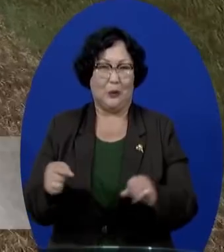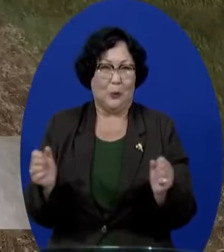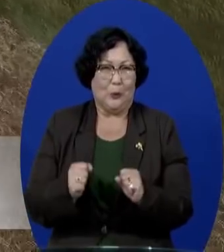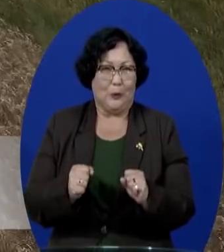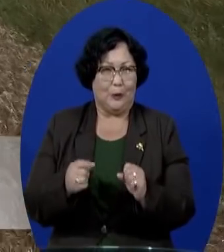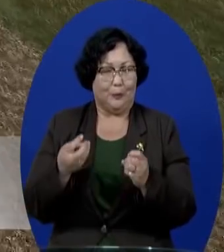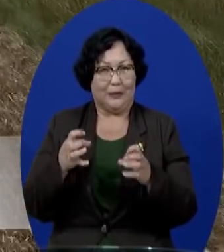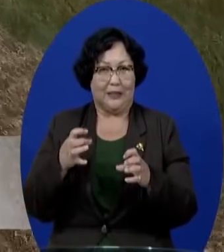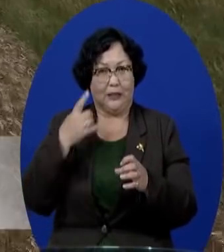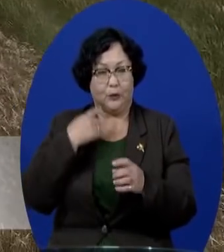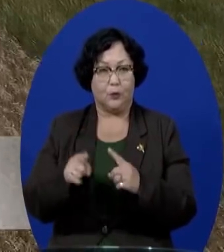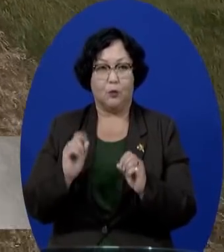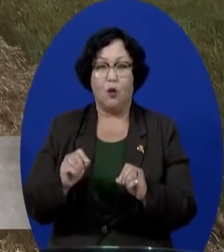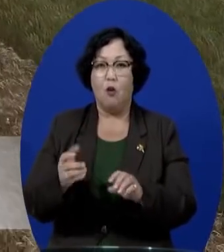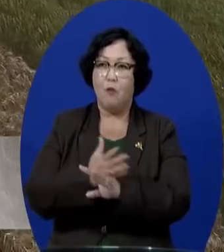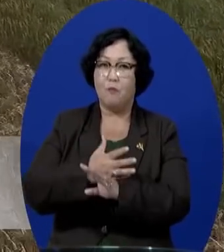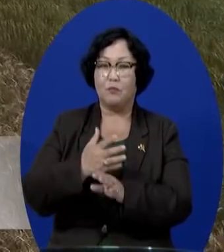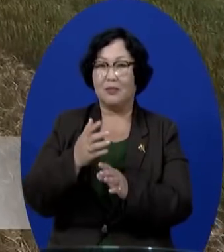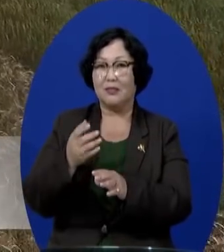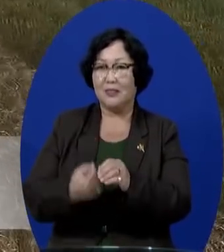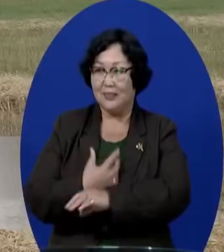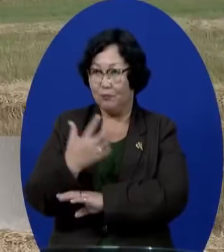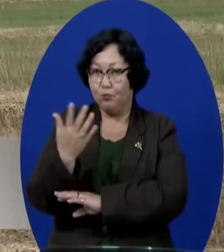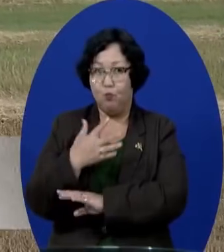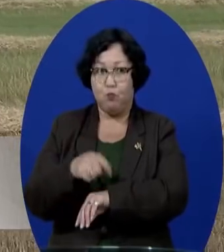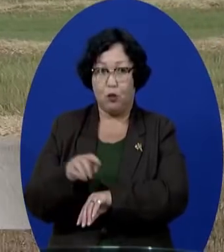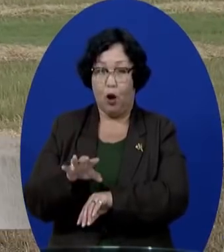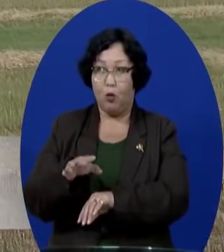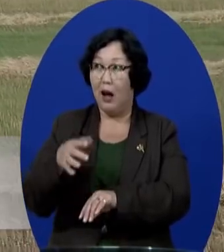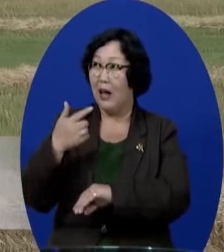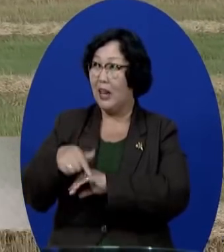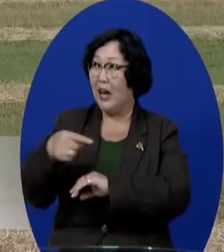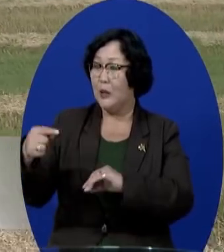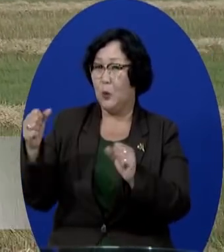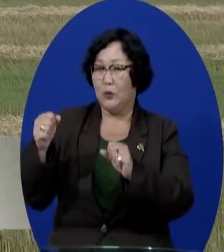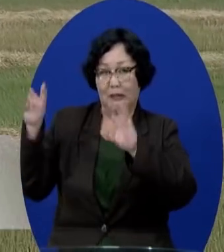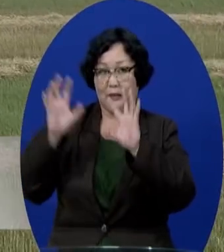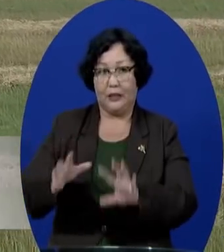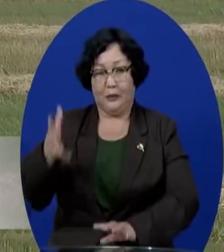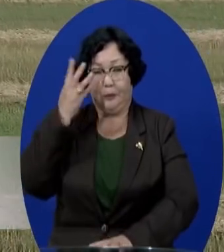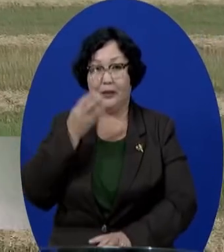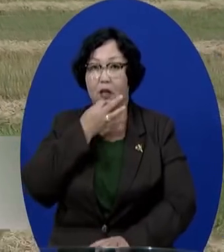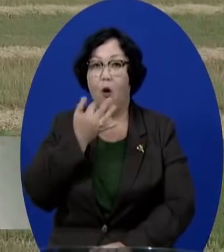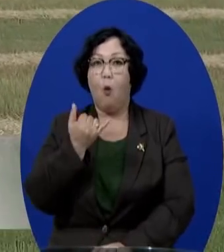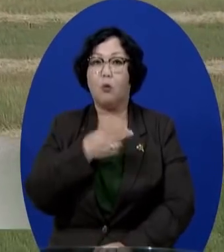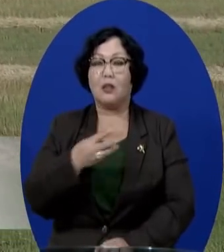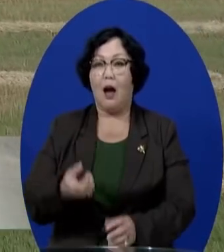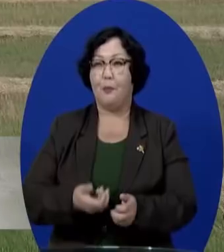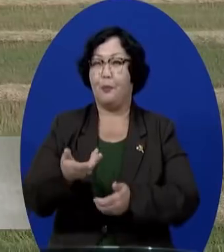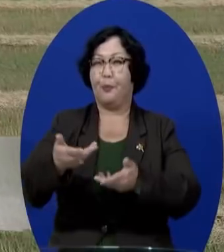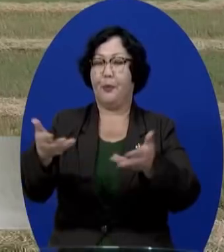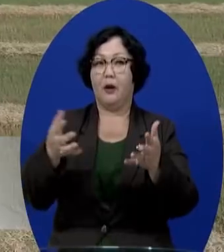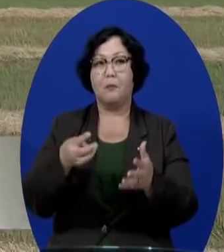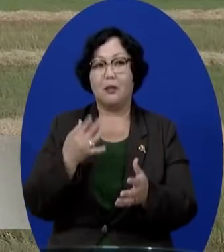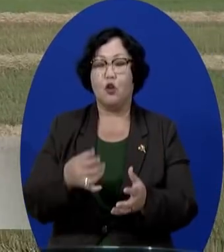байна. Тиймээс тарайланчид болц дутуу байгаа таримлыг хяруу цочир хүйтрэлтээс хамгаалж утаа мэ тавих, мөн төмс хүнсний ногоог хураах